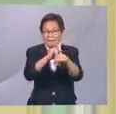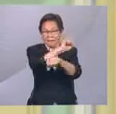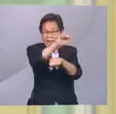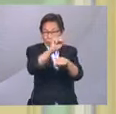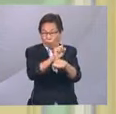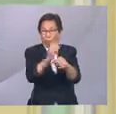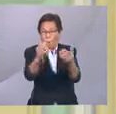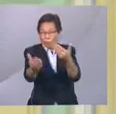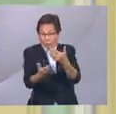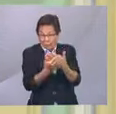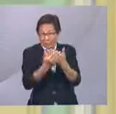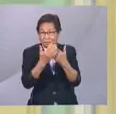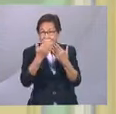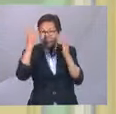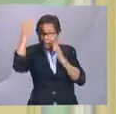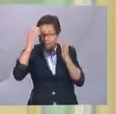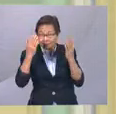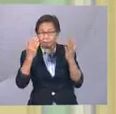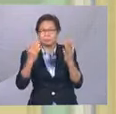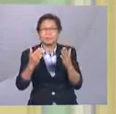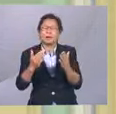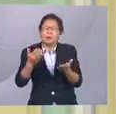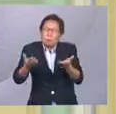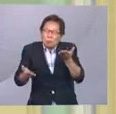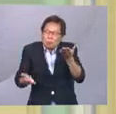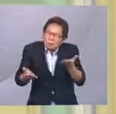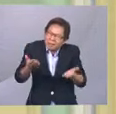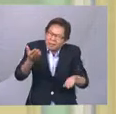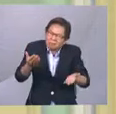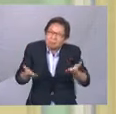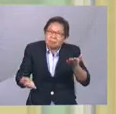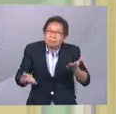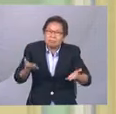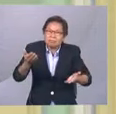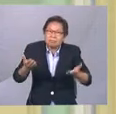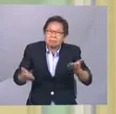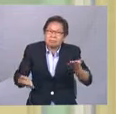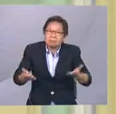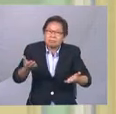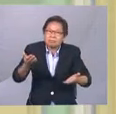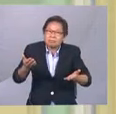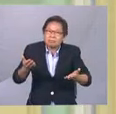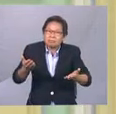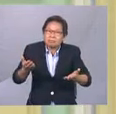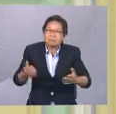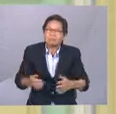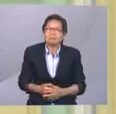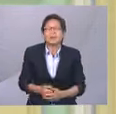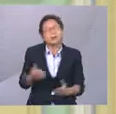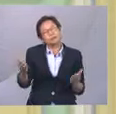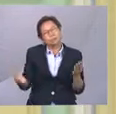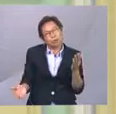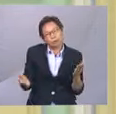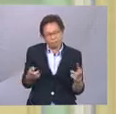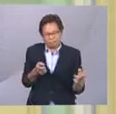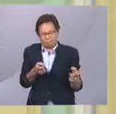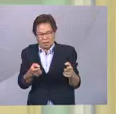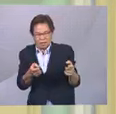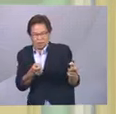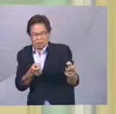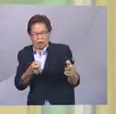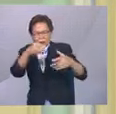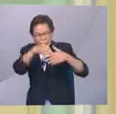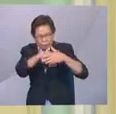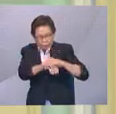di Singapura yang nak balik Hai mungkin kita akan kita akan memediasi Wow dari